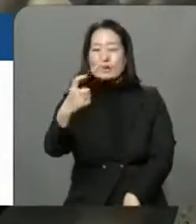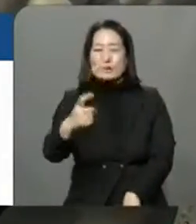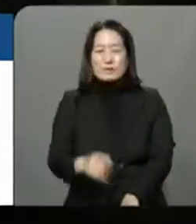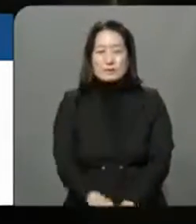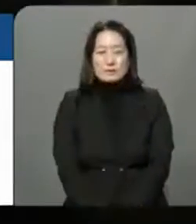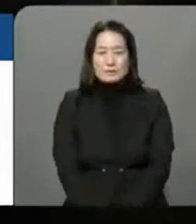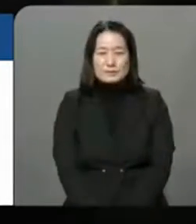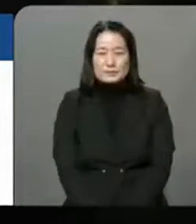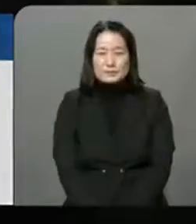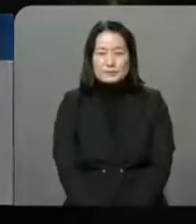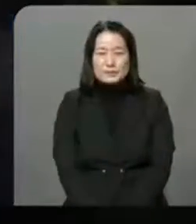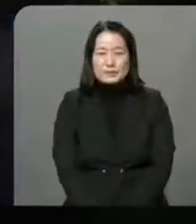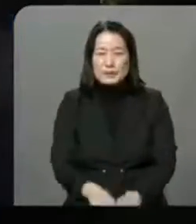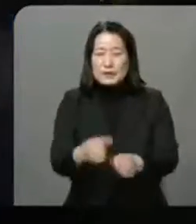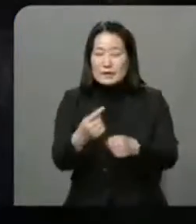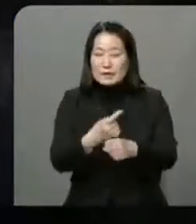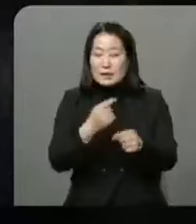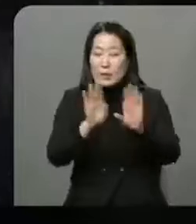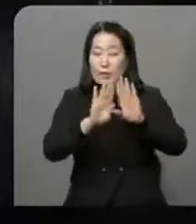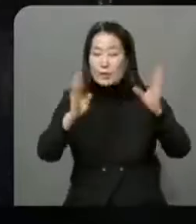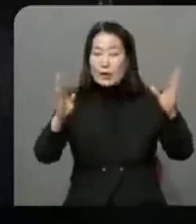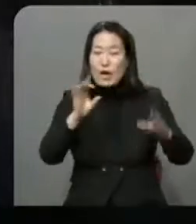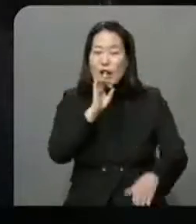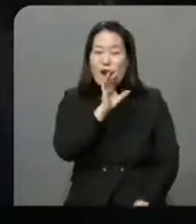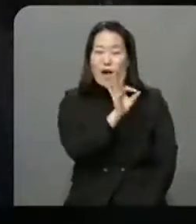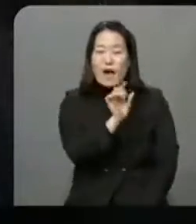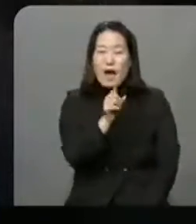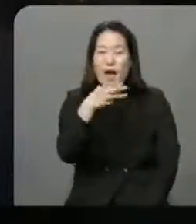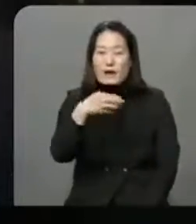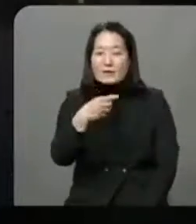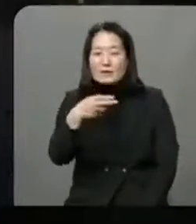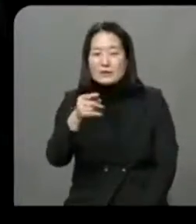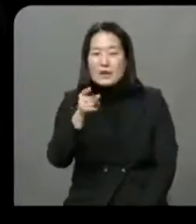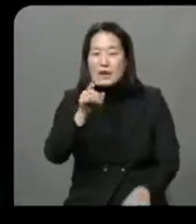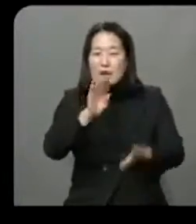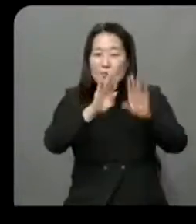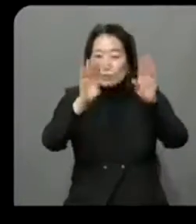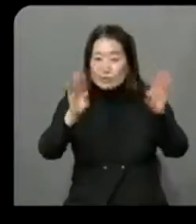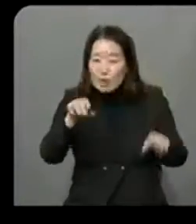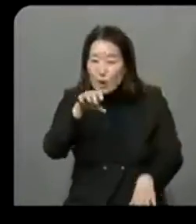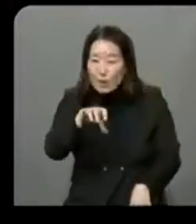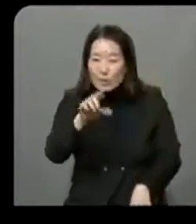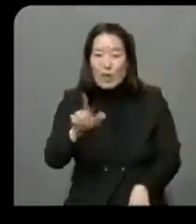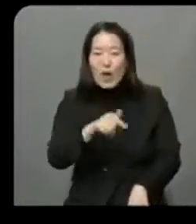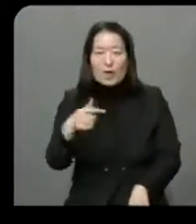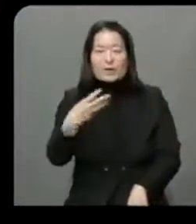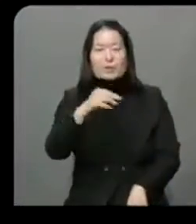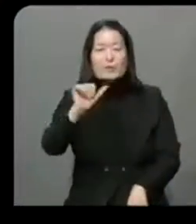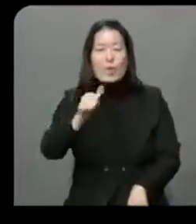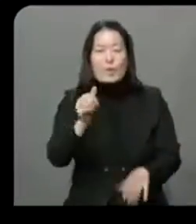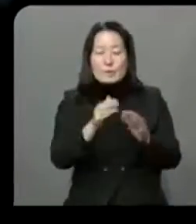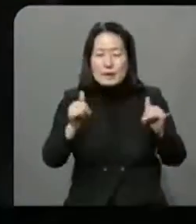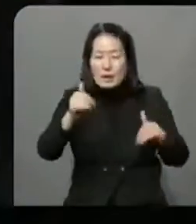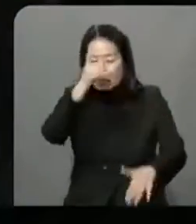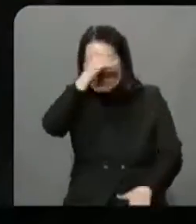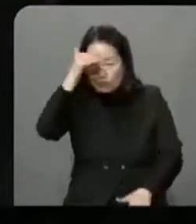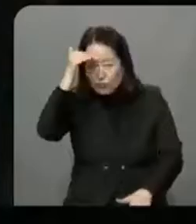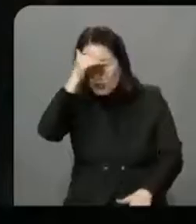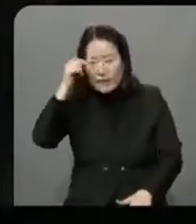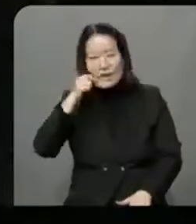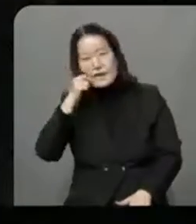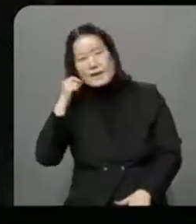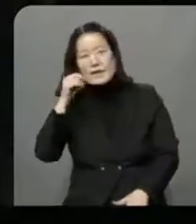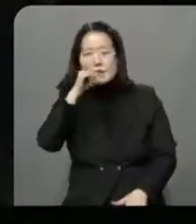예쁘기도 했고 지난해 말 개관한 강릉 아랫대 뮤지엄도 하루 평균 3,500명이 관람하는 등 인기몰이를 이어가고